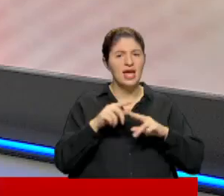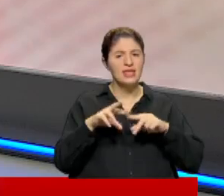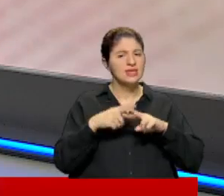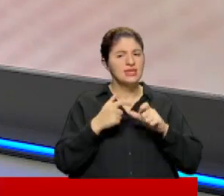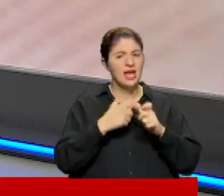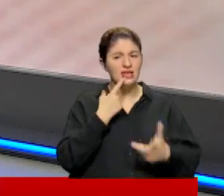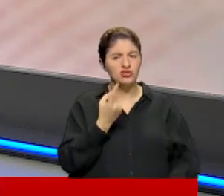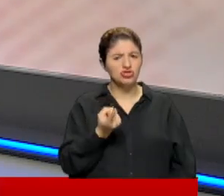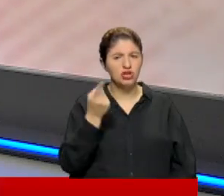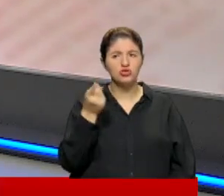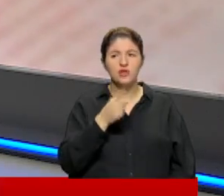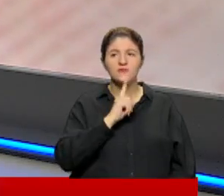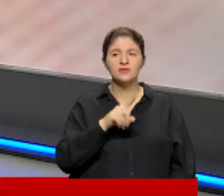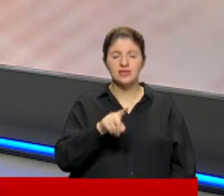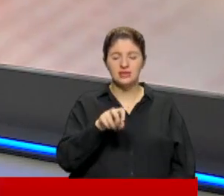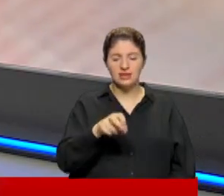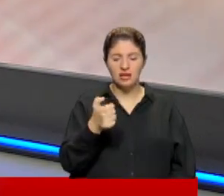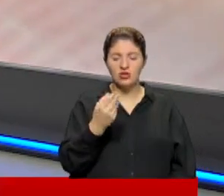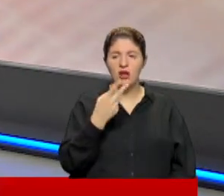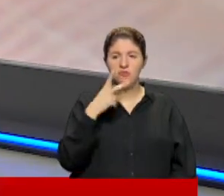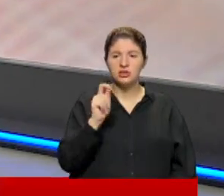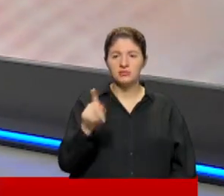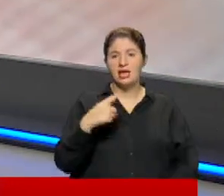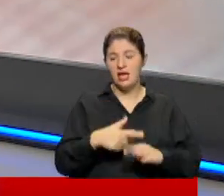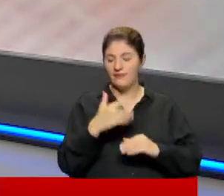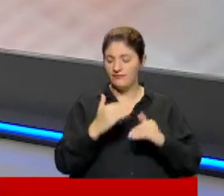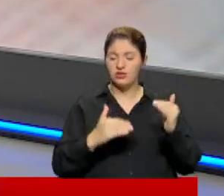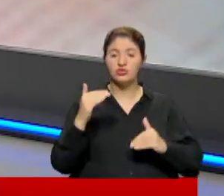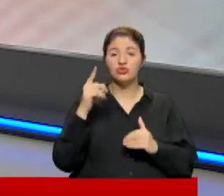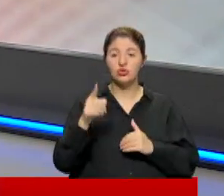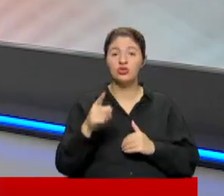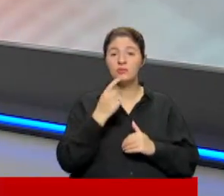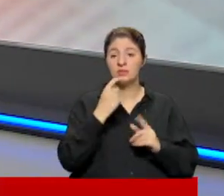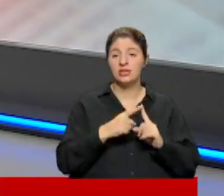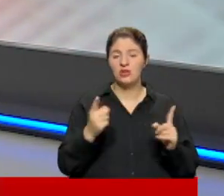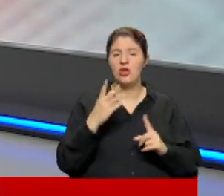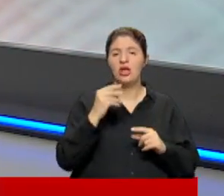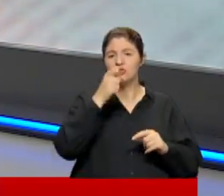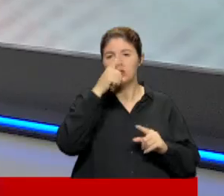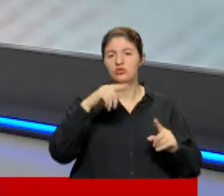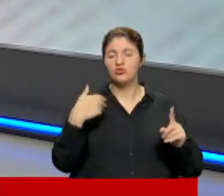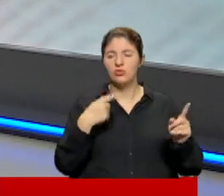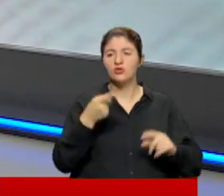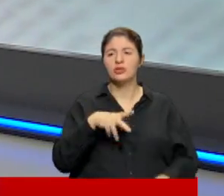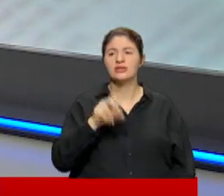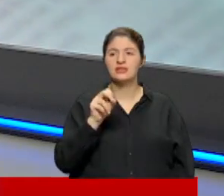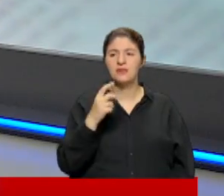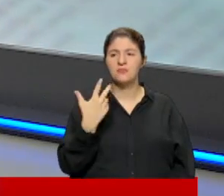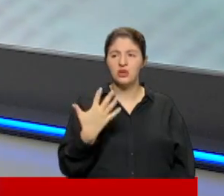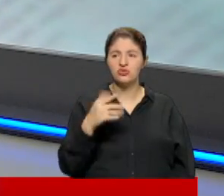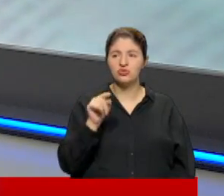söyleyecekti % 1886 olarak açıkladı enflasyonlu yıllık olarak TÜİK ise %